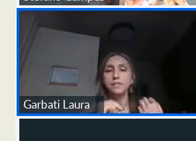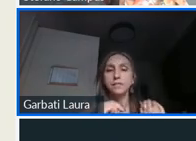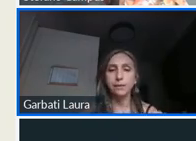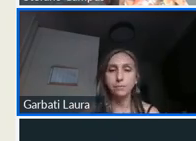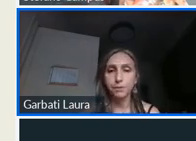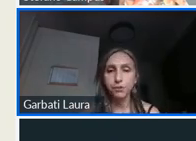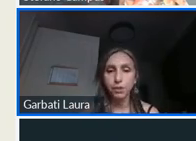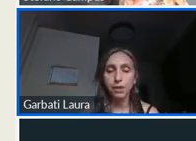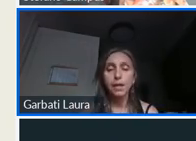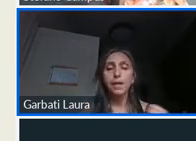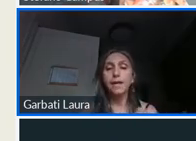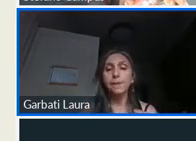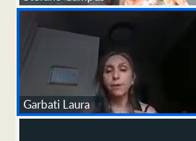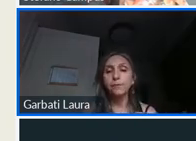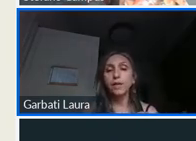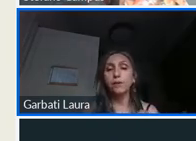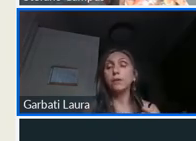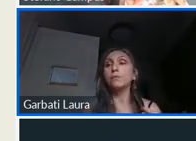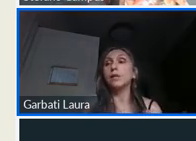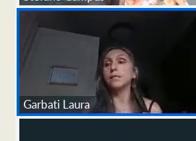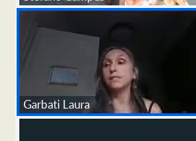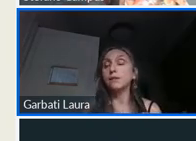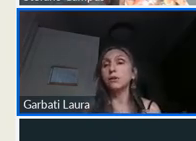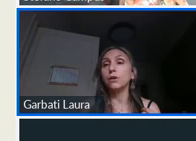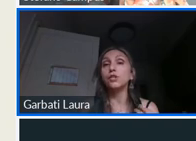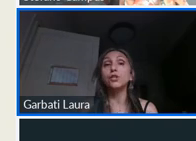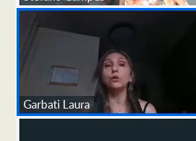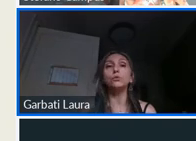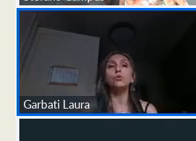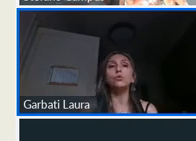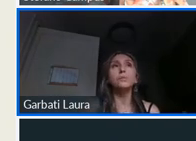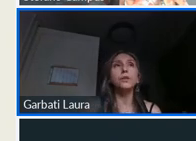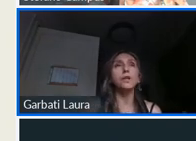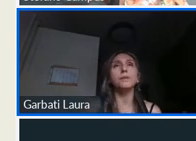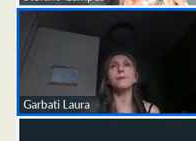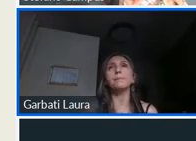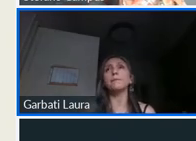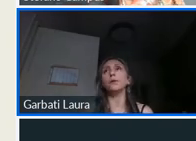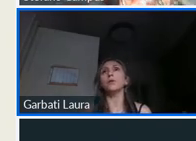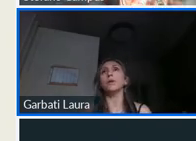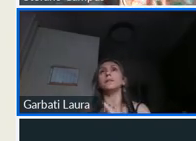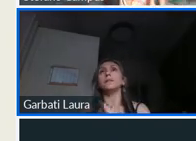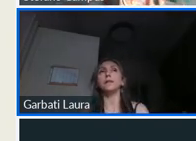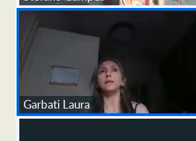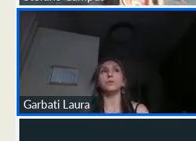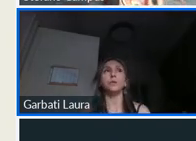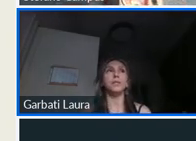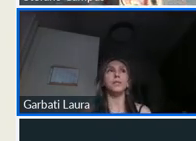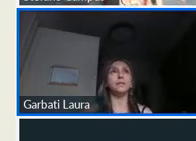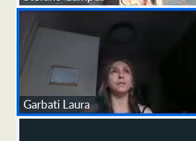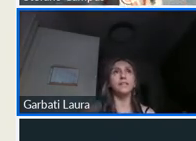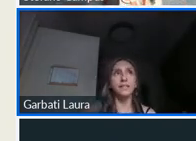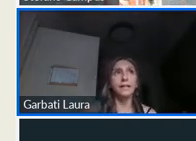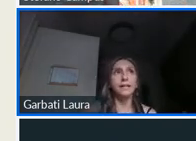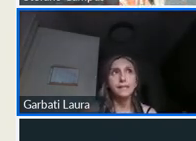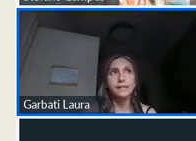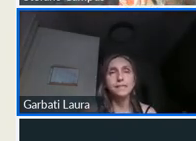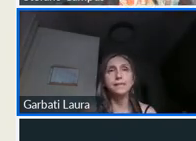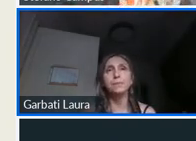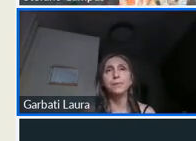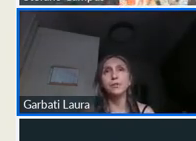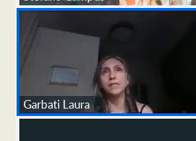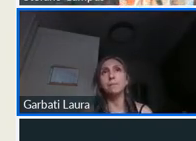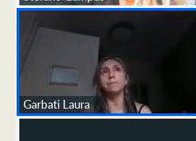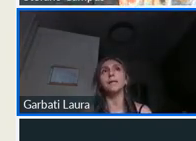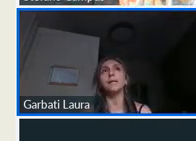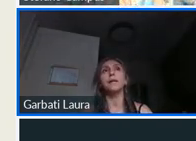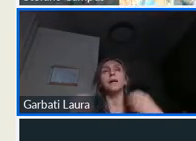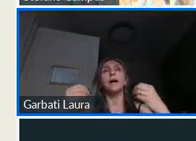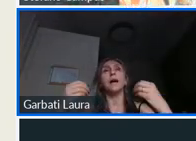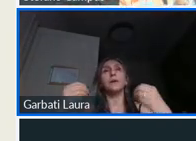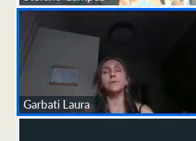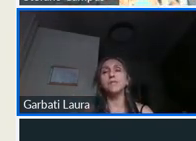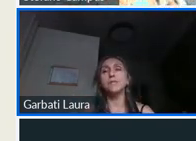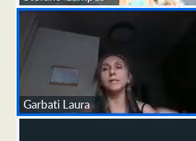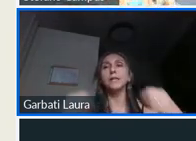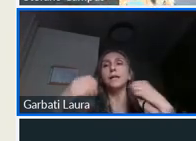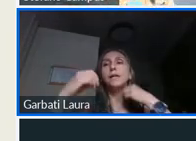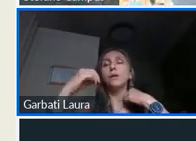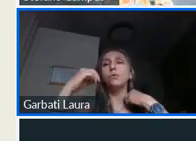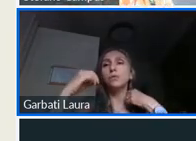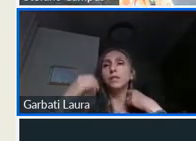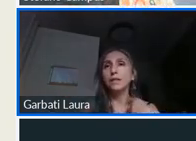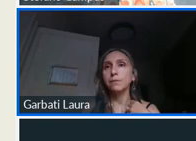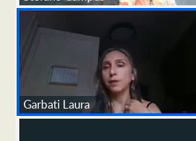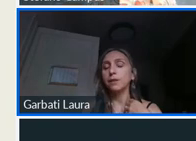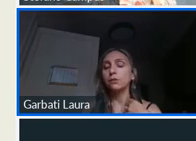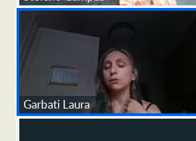così, semplice. E poi una collaborazione, se ho il dubbio non abbiamo paura di interloquire, di chiedere, si può sempre